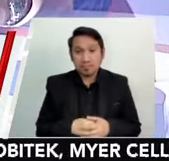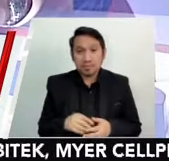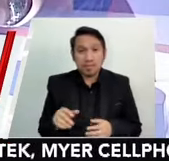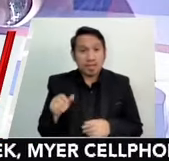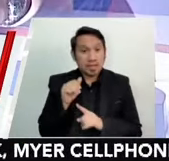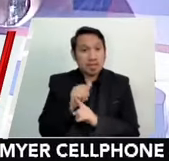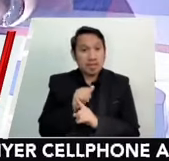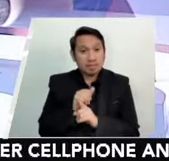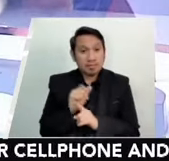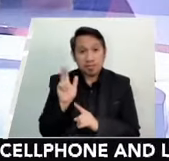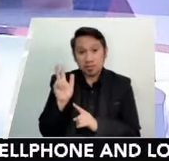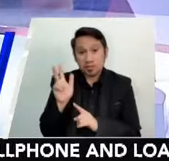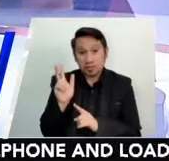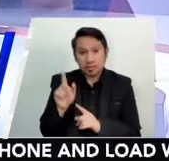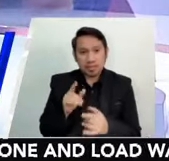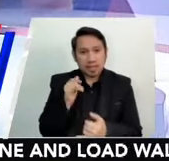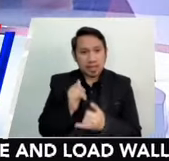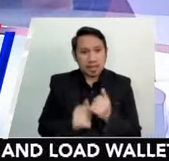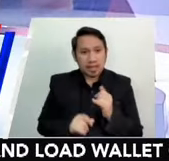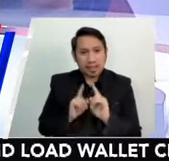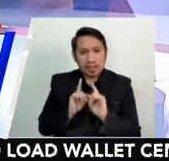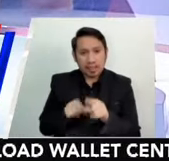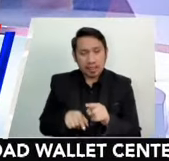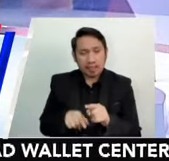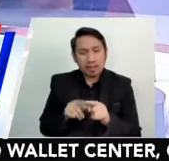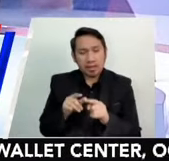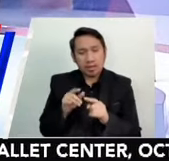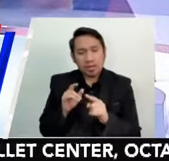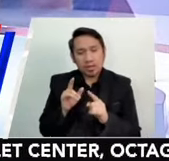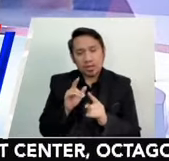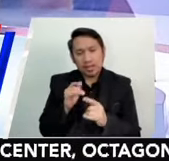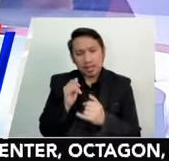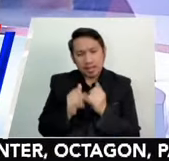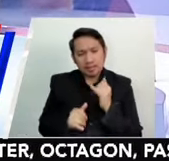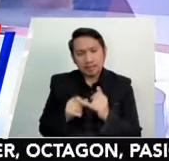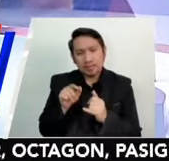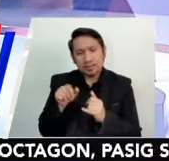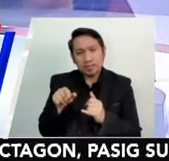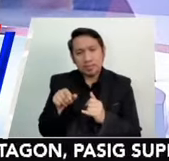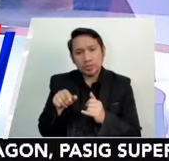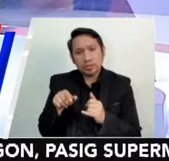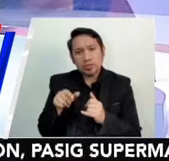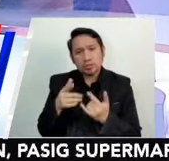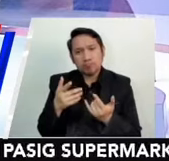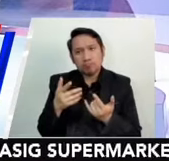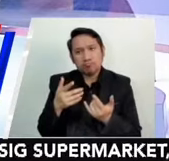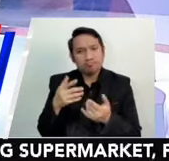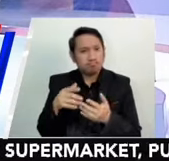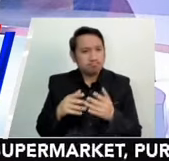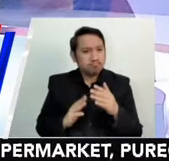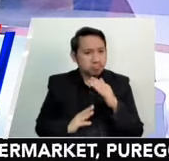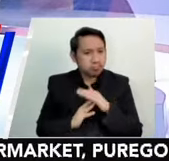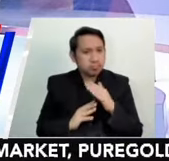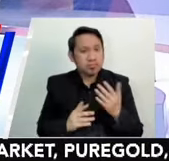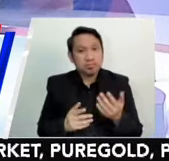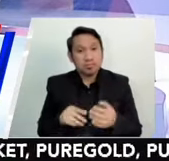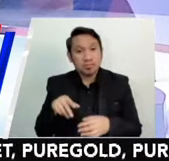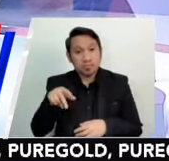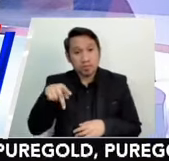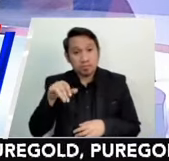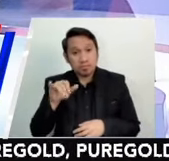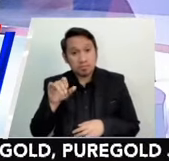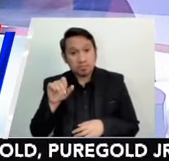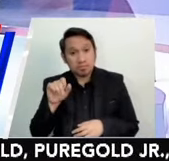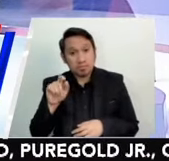extension. Gusto ko lang po malaman at ng marami po, no? Ang piston po ba ay pabor o talagang tutol kayo sa